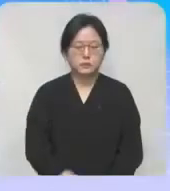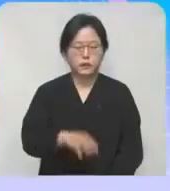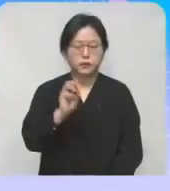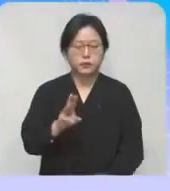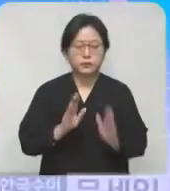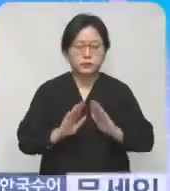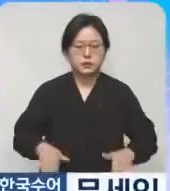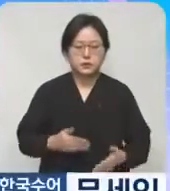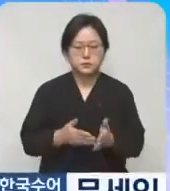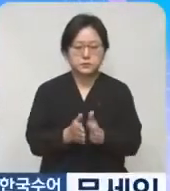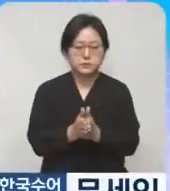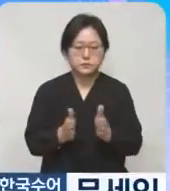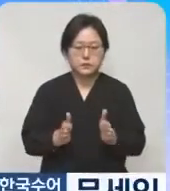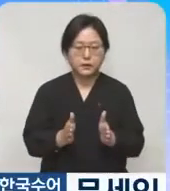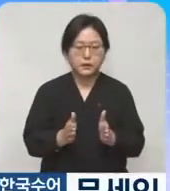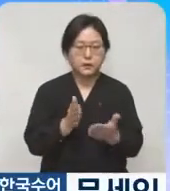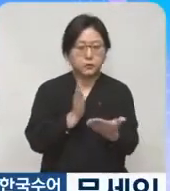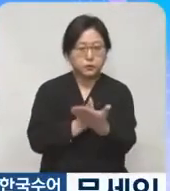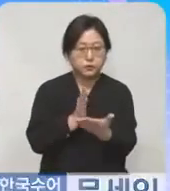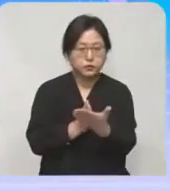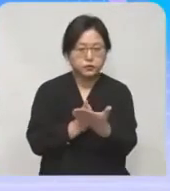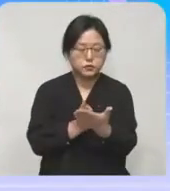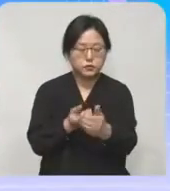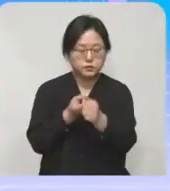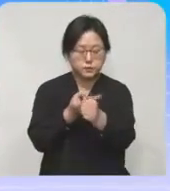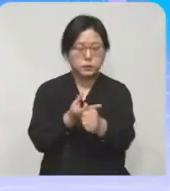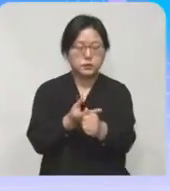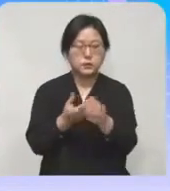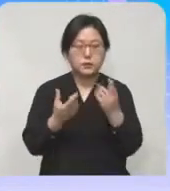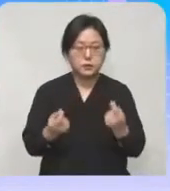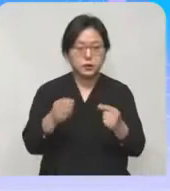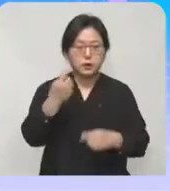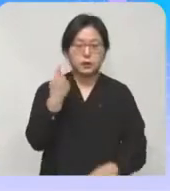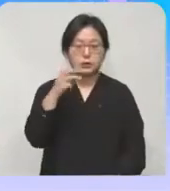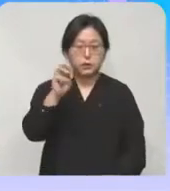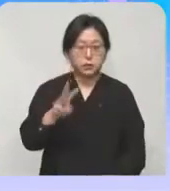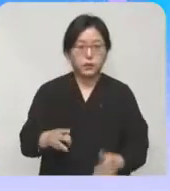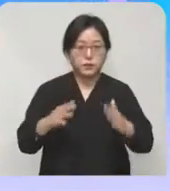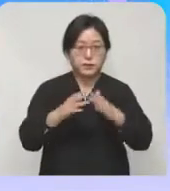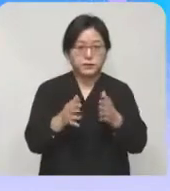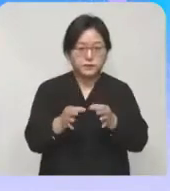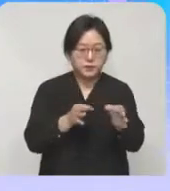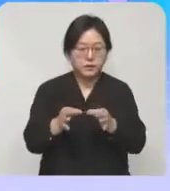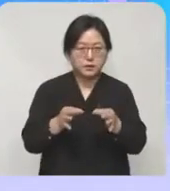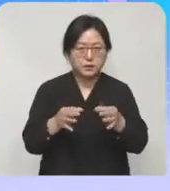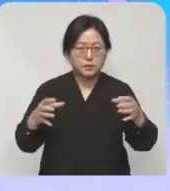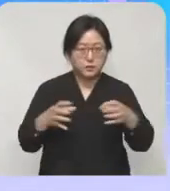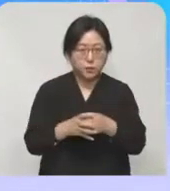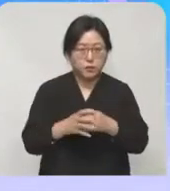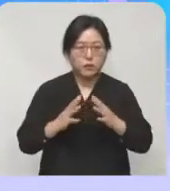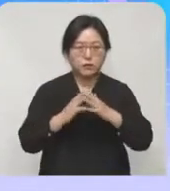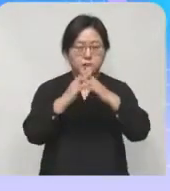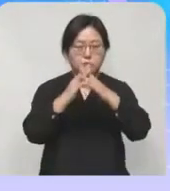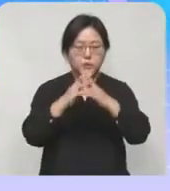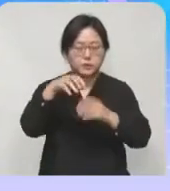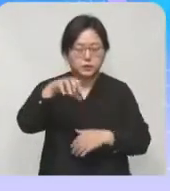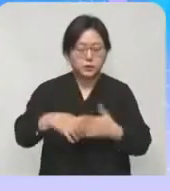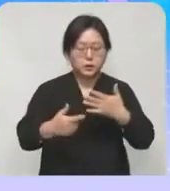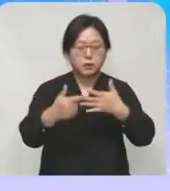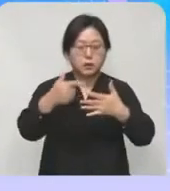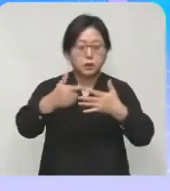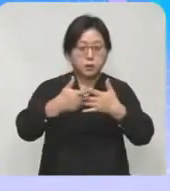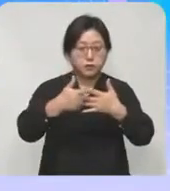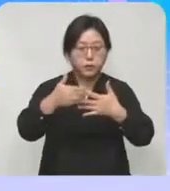광교산 압권이었습니다 앞선 이수 에서 보셨듯이 어제 광주의 한 주상복합 신축 현장에서 건물 상층부